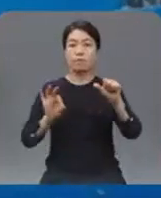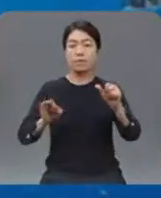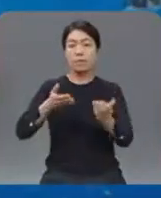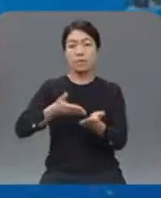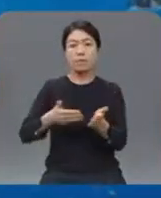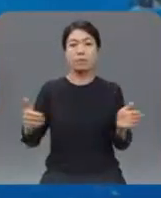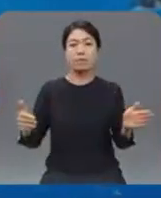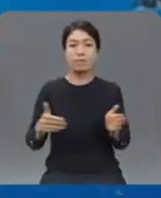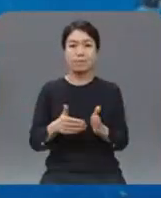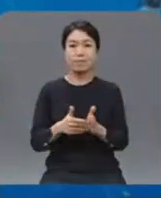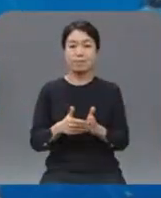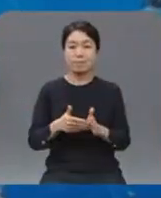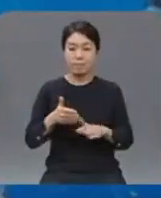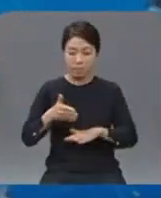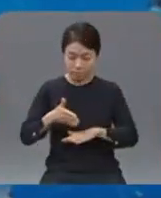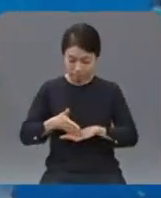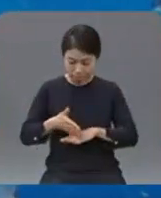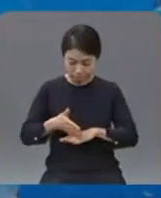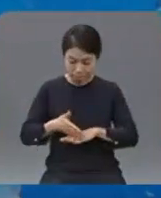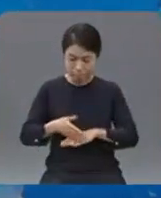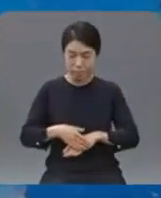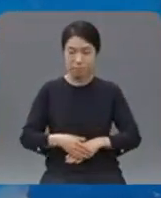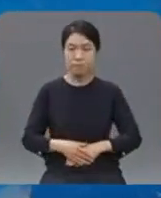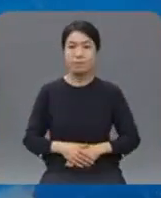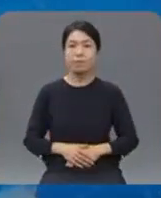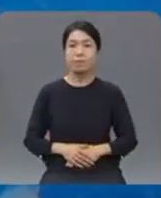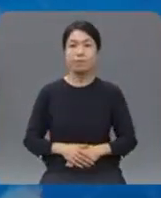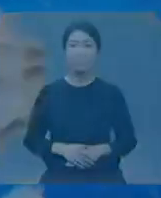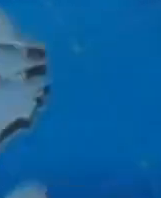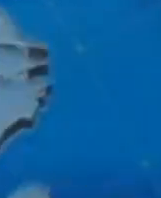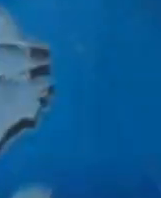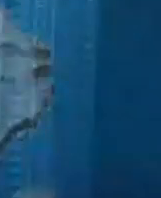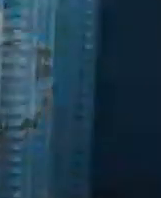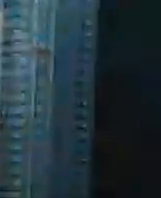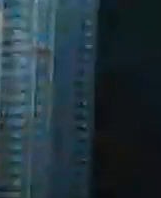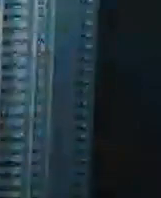5월 10일 뉴스광장 마칩니다 시청해주신 여러분 고맙습니다